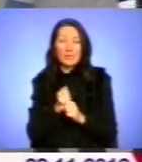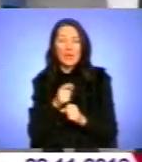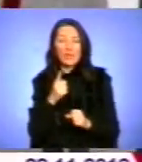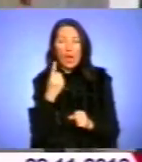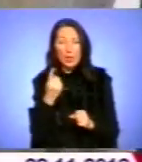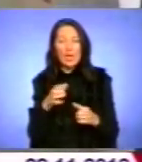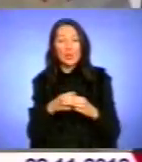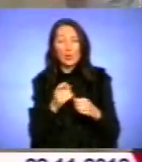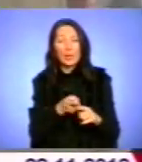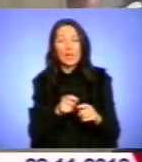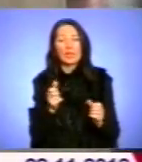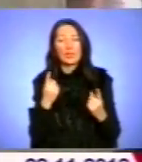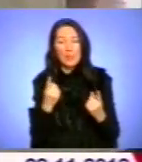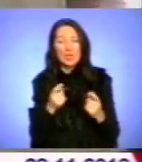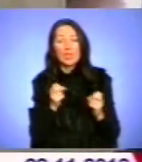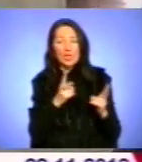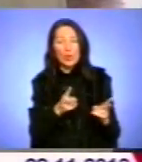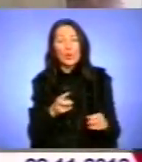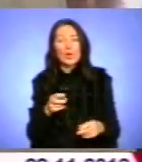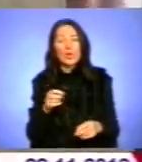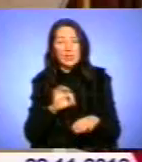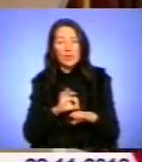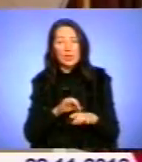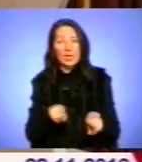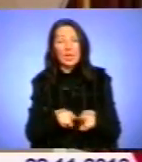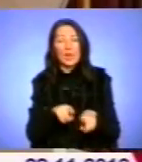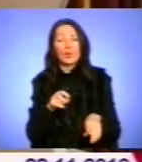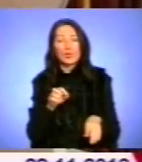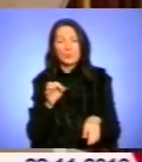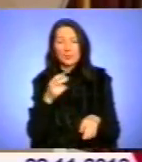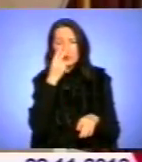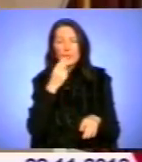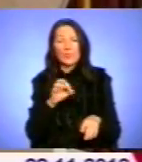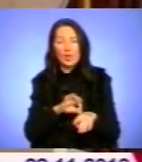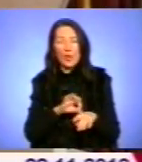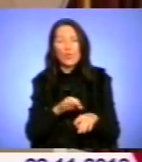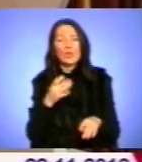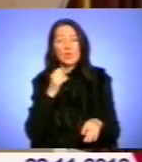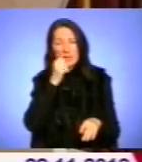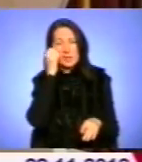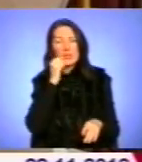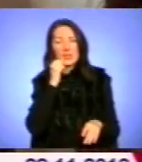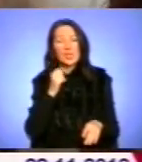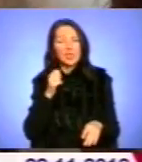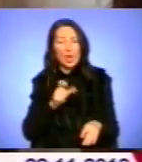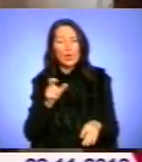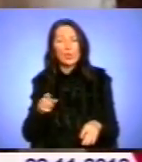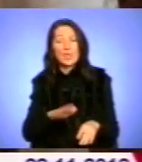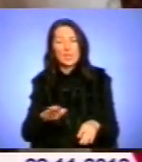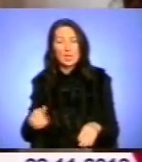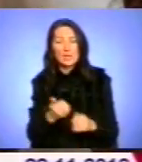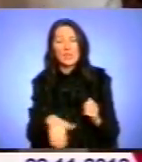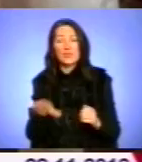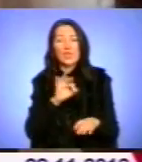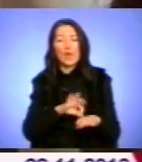найбільше ризикують захворіти. Сюди також належать хронічно хворі, літні люди, діти. До речі, серед усіх хворих на грип